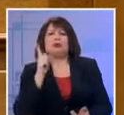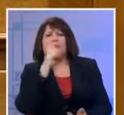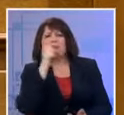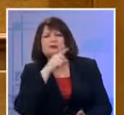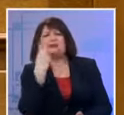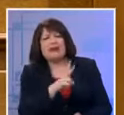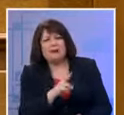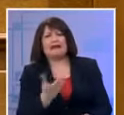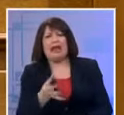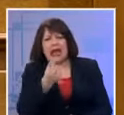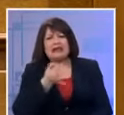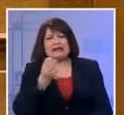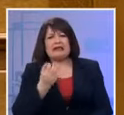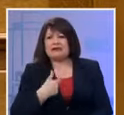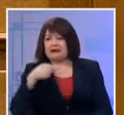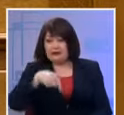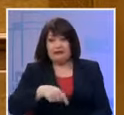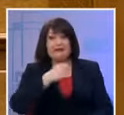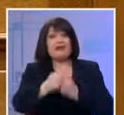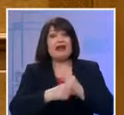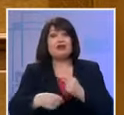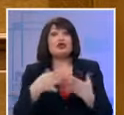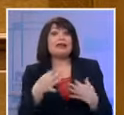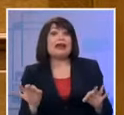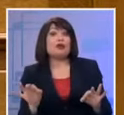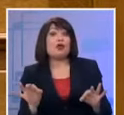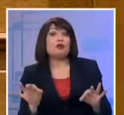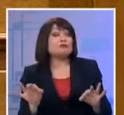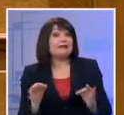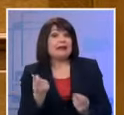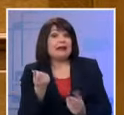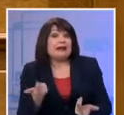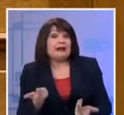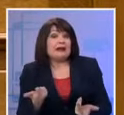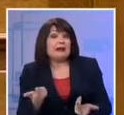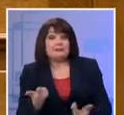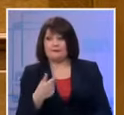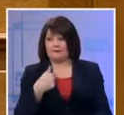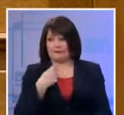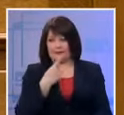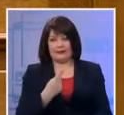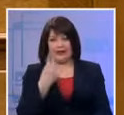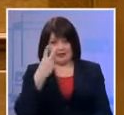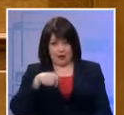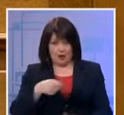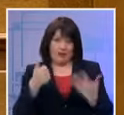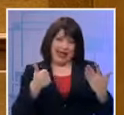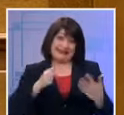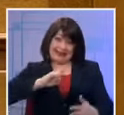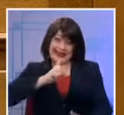Για πείτε μας, τι θα γίνει φέτος με το δημοσιονομικό κενό? Σε εμάς το προσδιορίσαν κάτω από 2,6